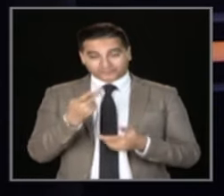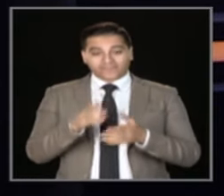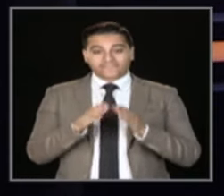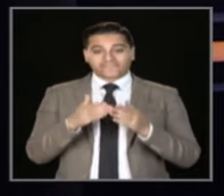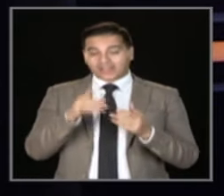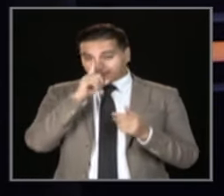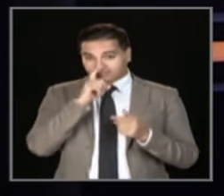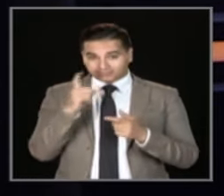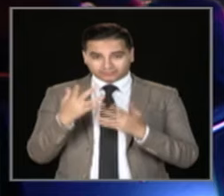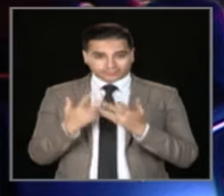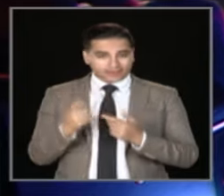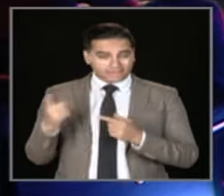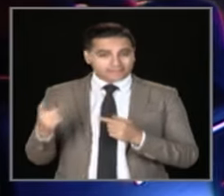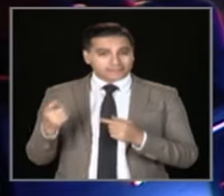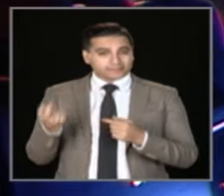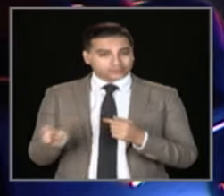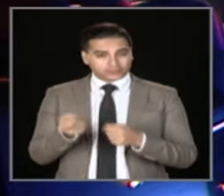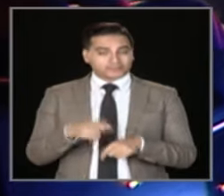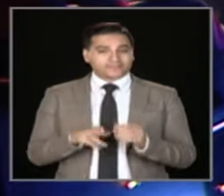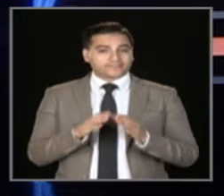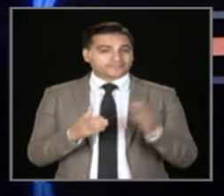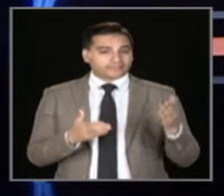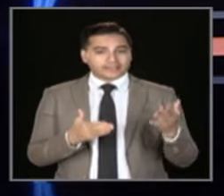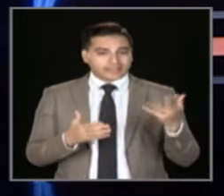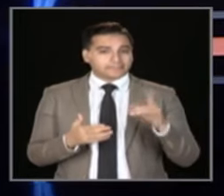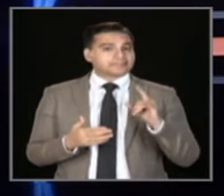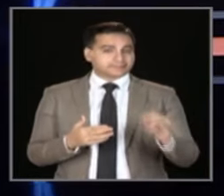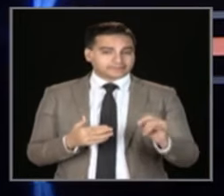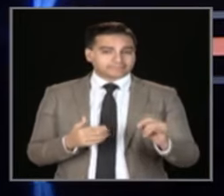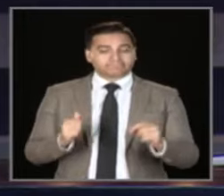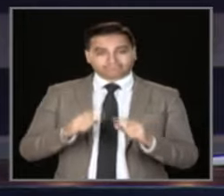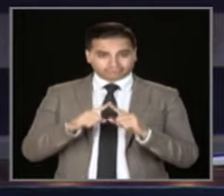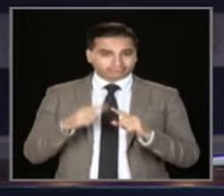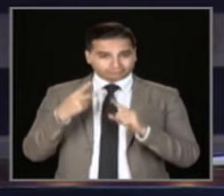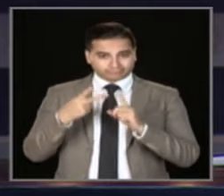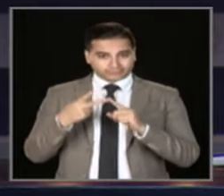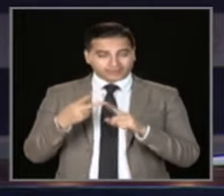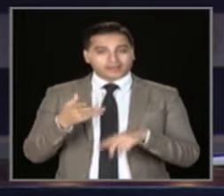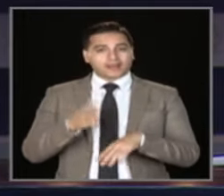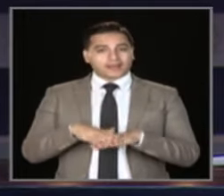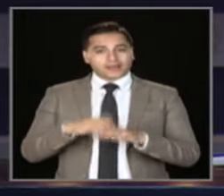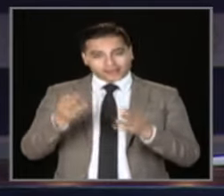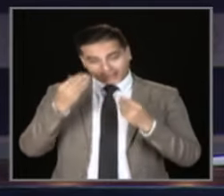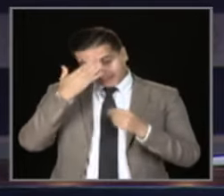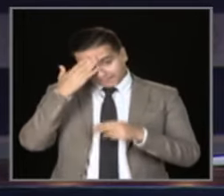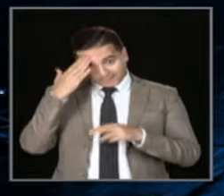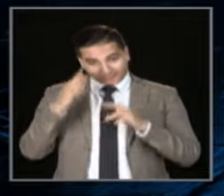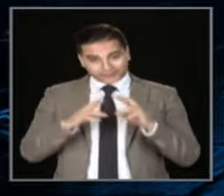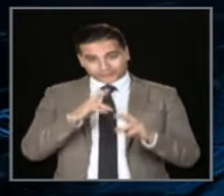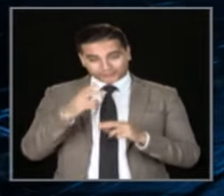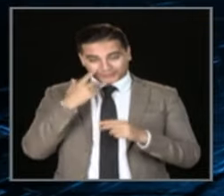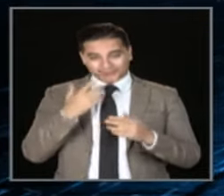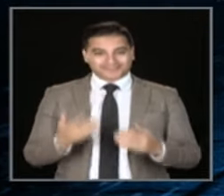الخليلي 55 ايزيس 50 ودلوقتي مع الفقره الثانيه فقره